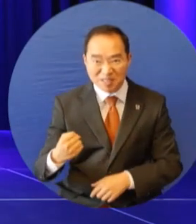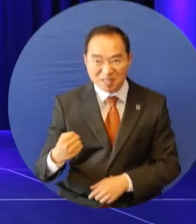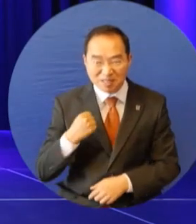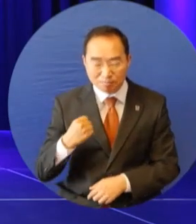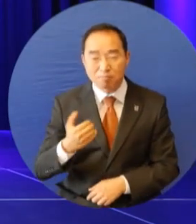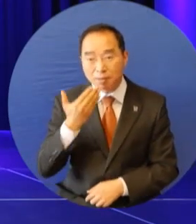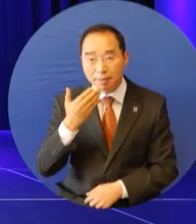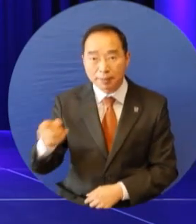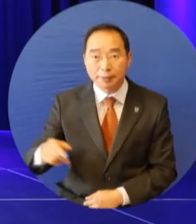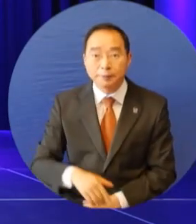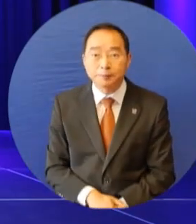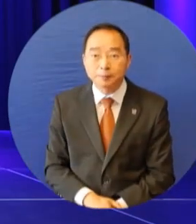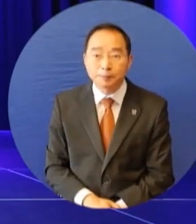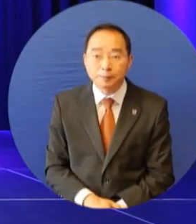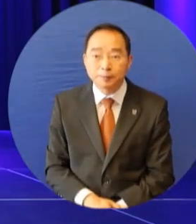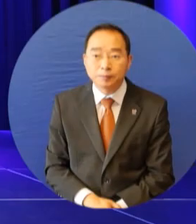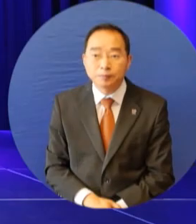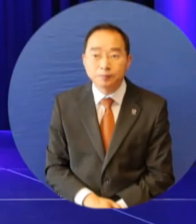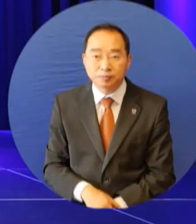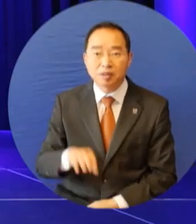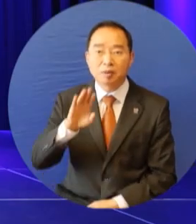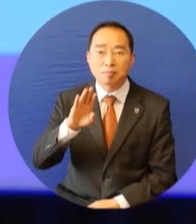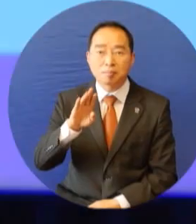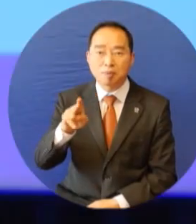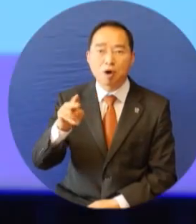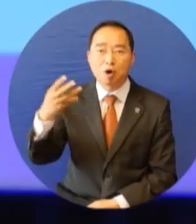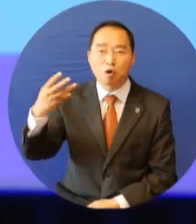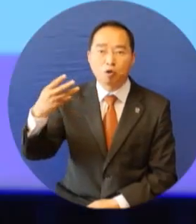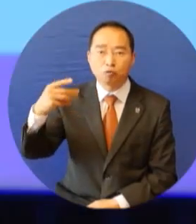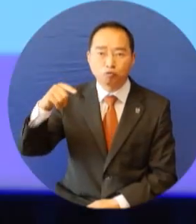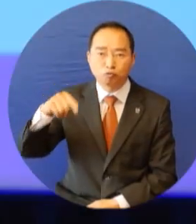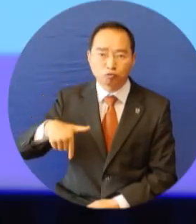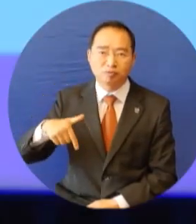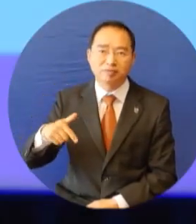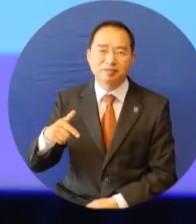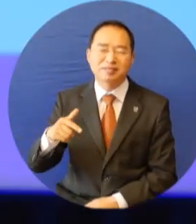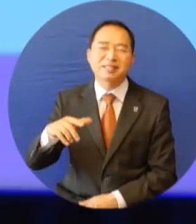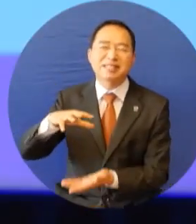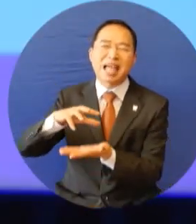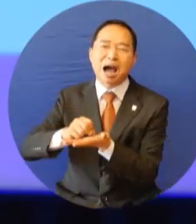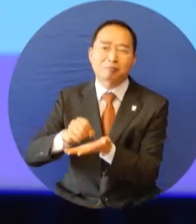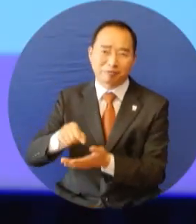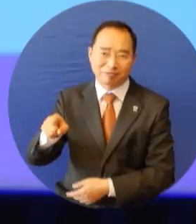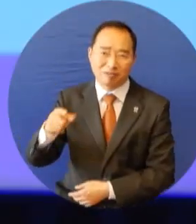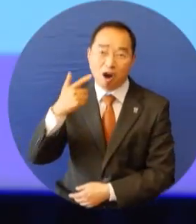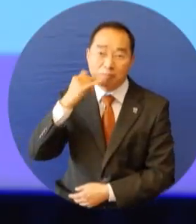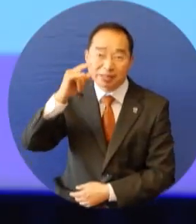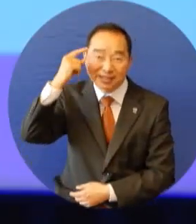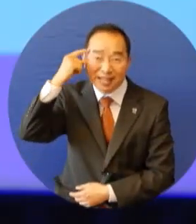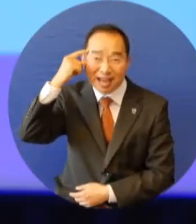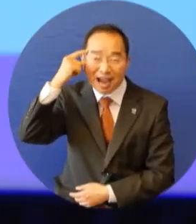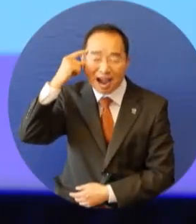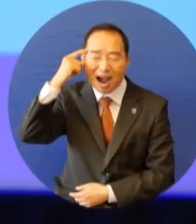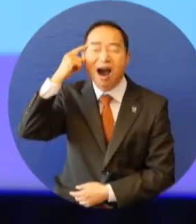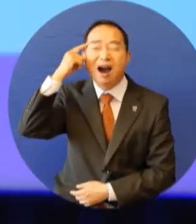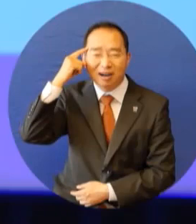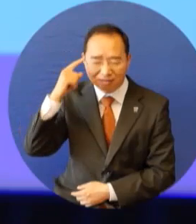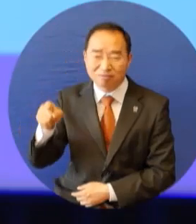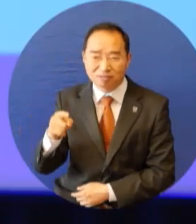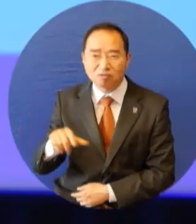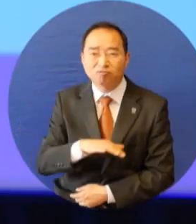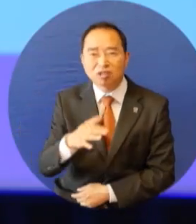높여주고 재생 능력이 굉장히 뛰어나. 저는 벼룩나물이 그래서 어머니 생각에서도